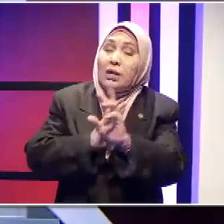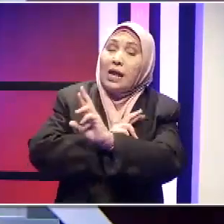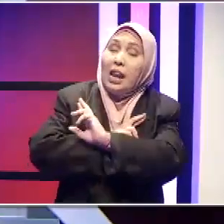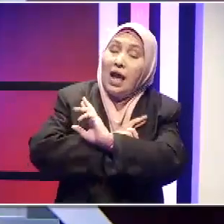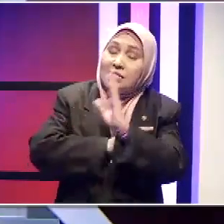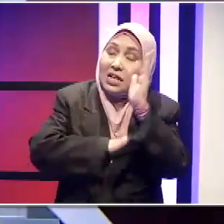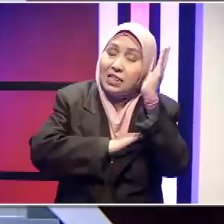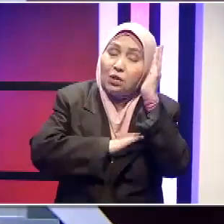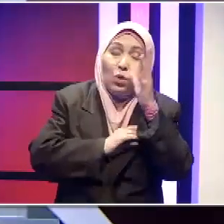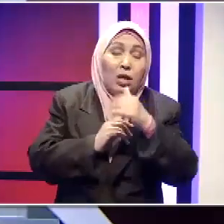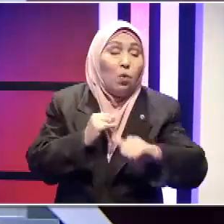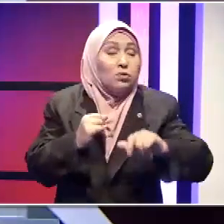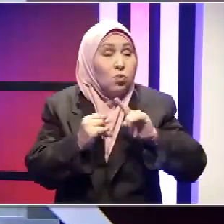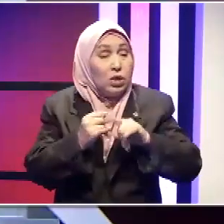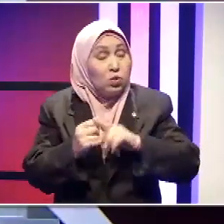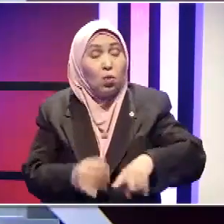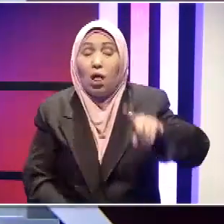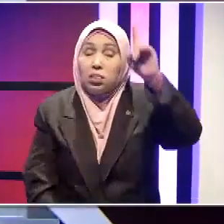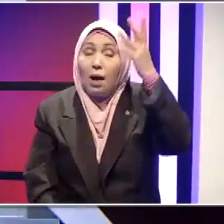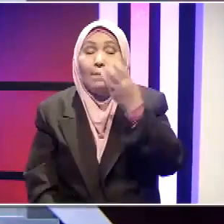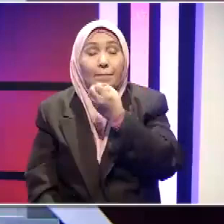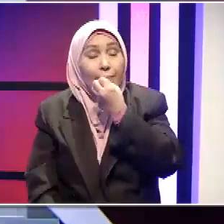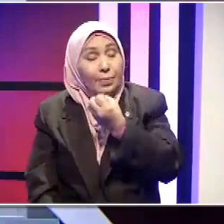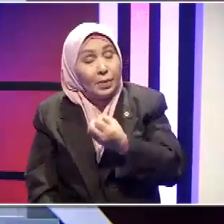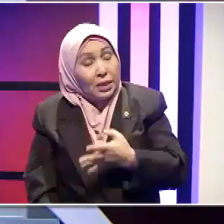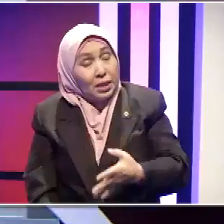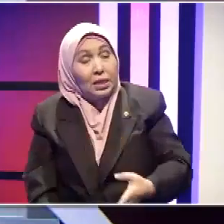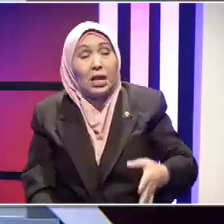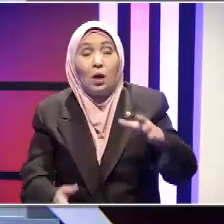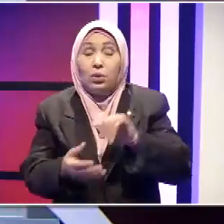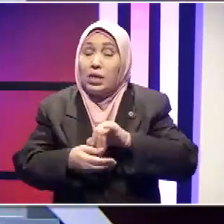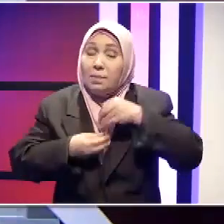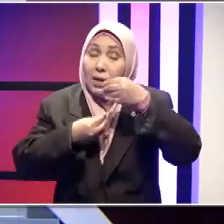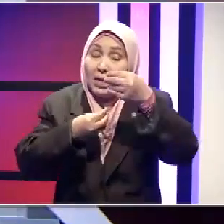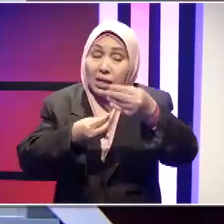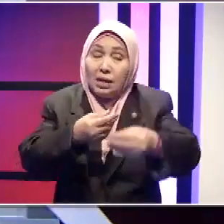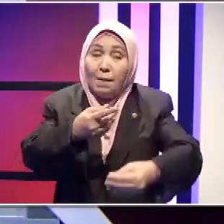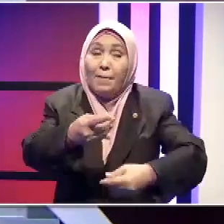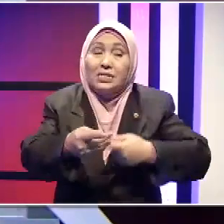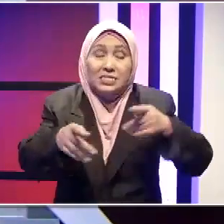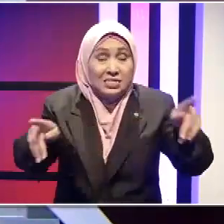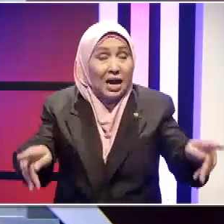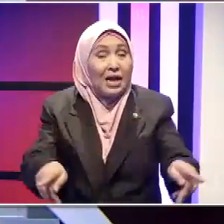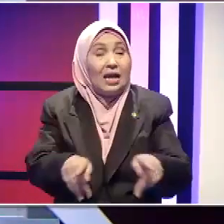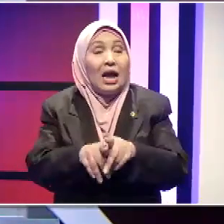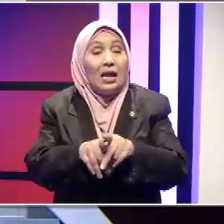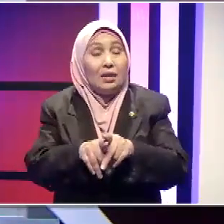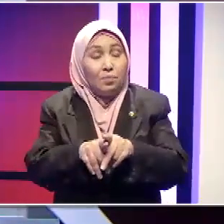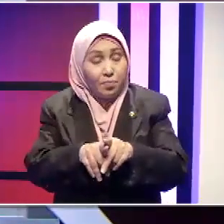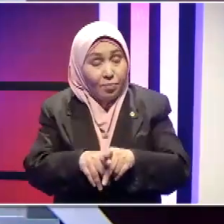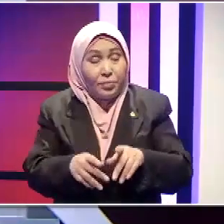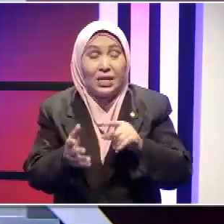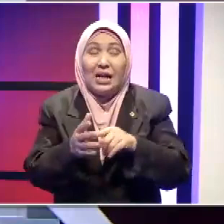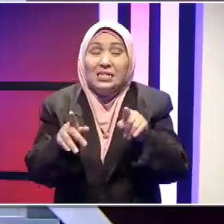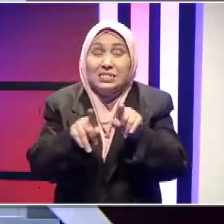jahe dan di ujung itu Allah Nyatakan Zainal chikurin-in diberi Frost Apple pasangan bihun ini